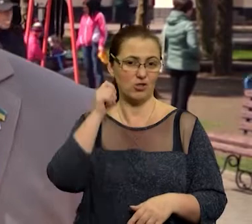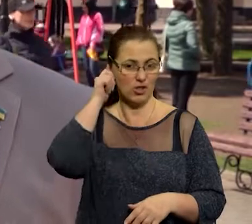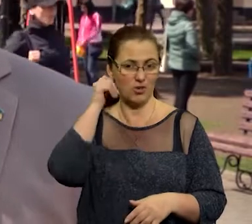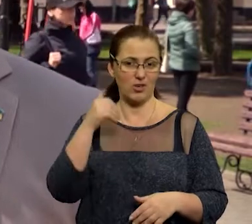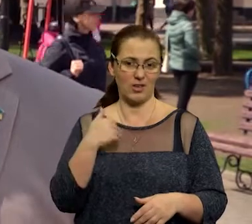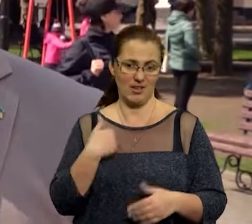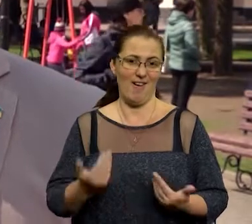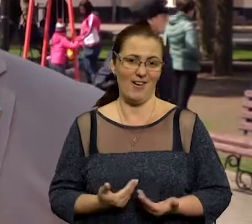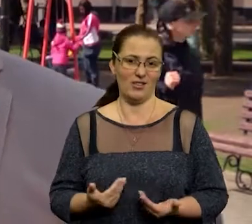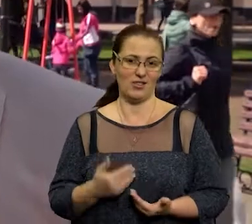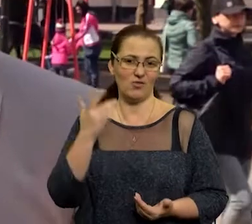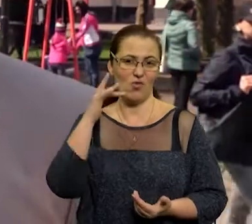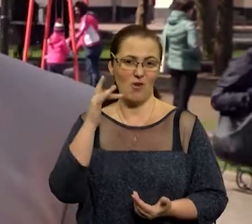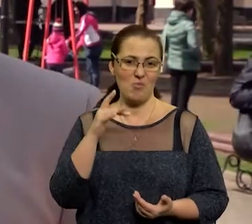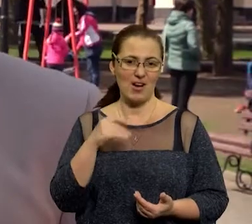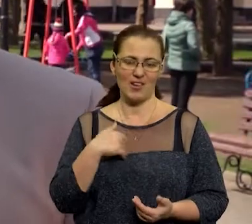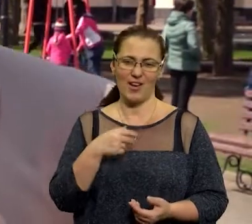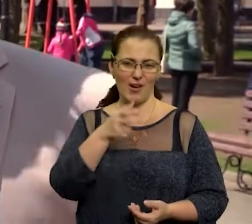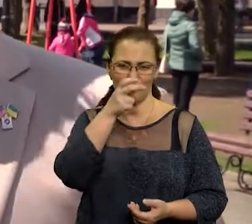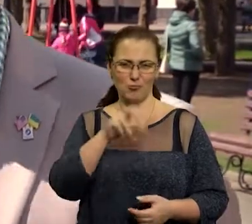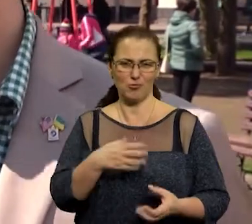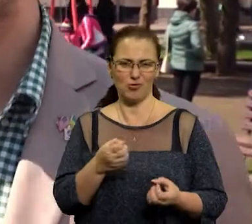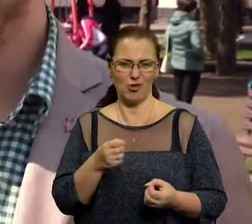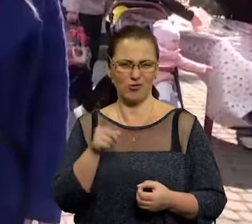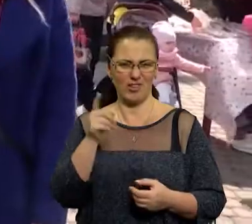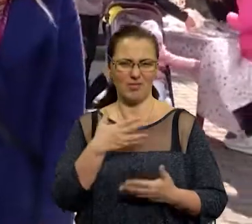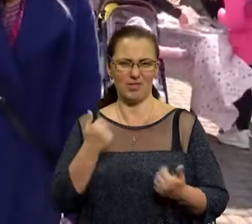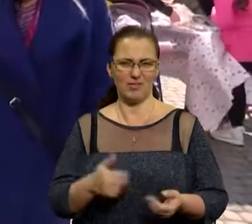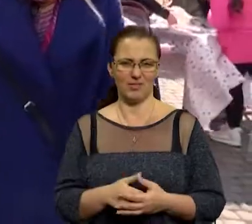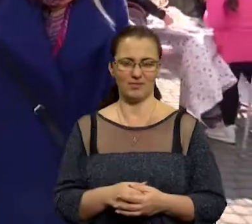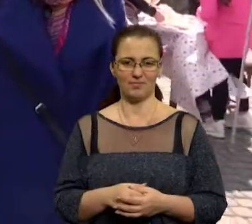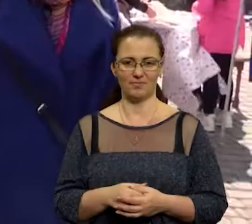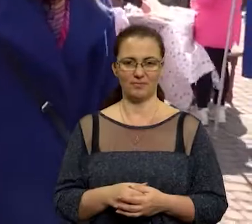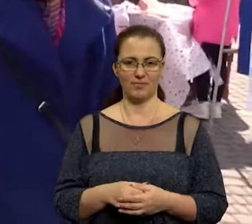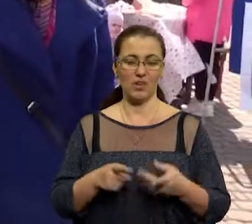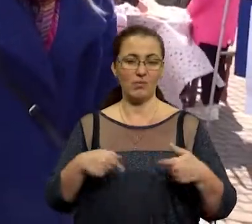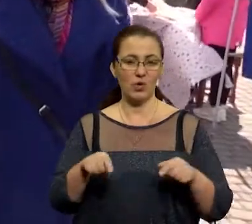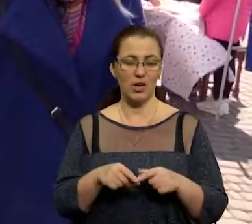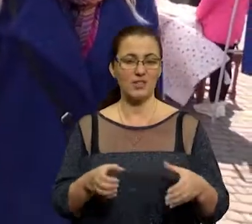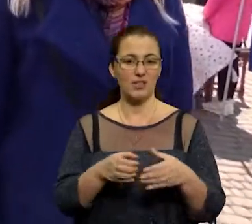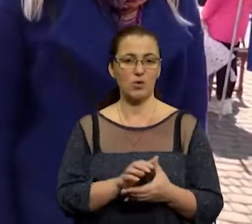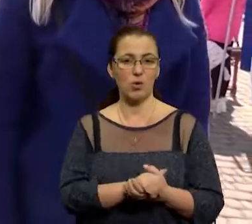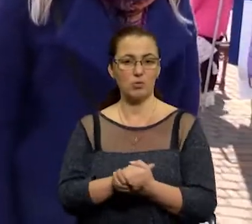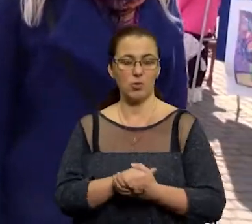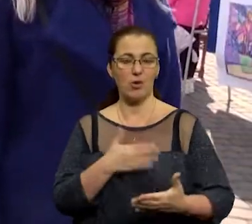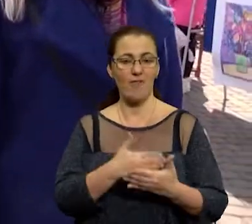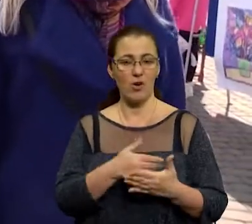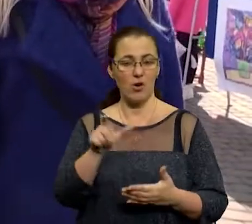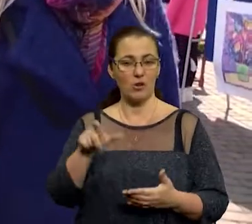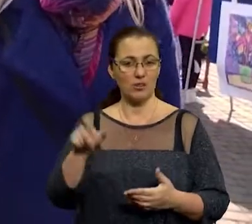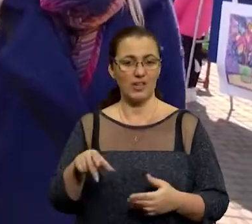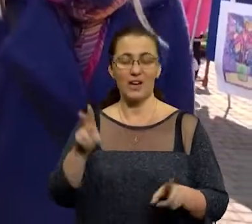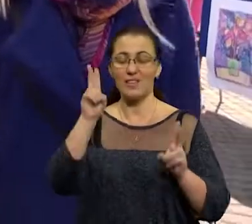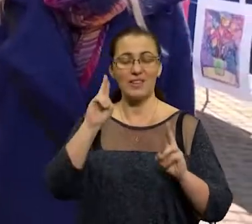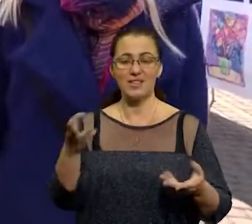24 роки жив в Америці, тому я ще не скучаю настільки страшно. В організації «Корпус миру» волонтери, такі як Девід, не знають, в